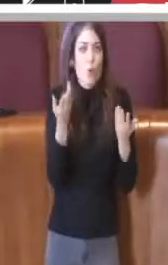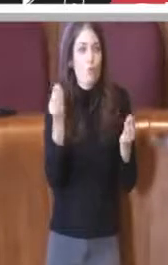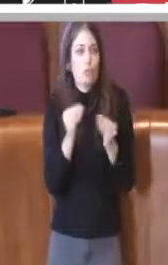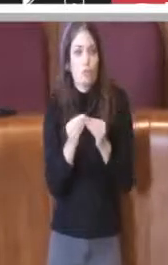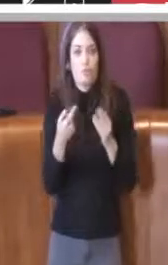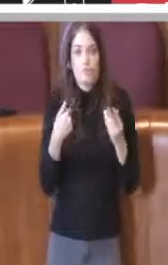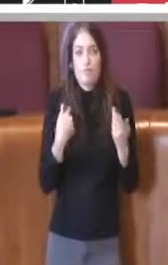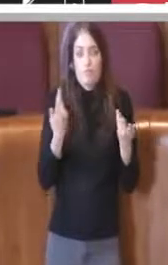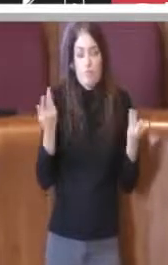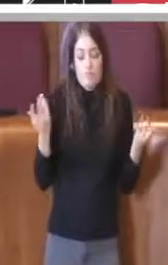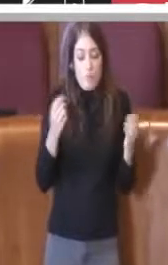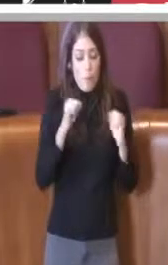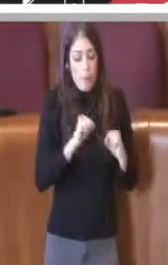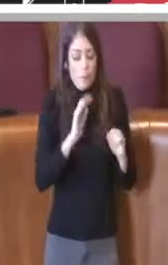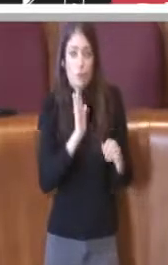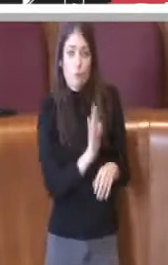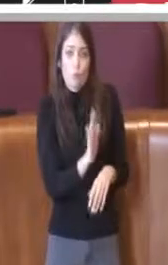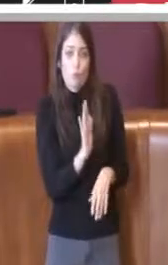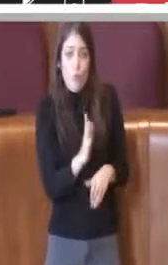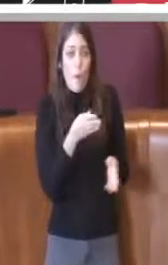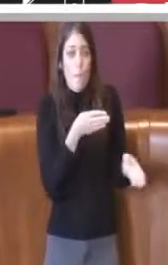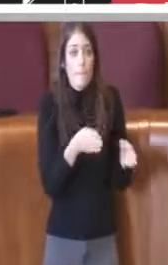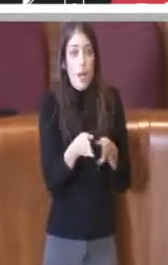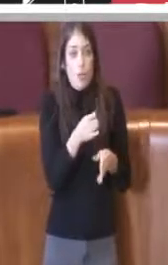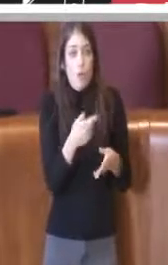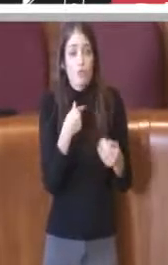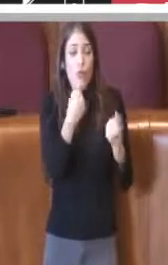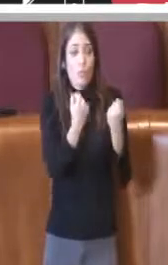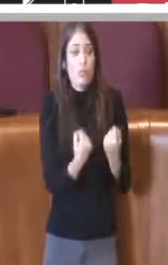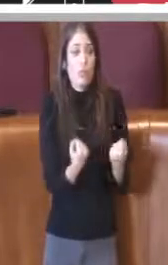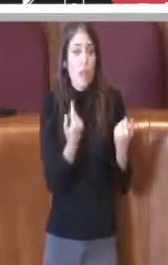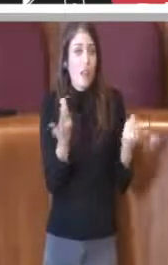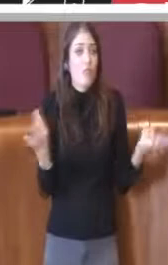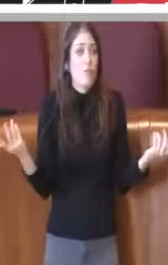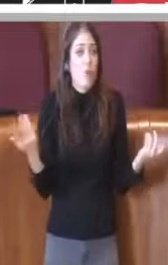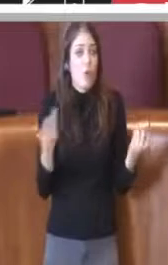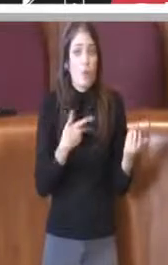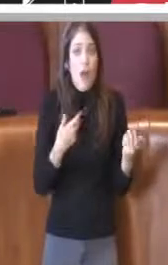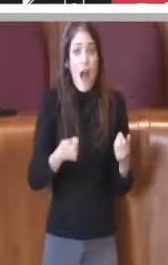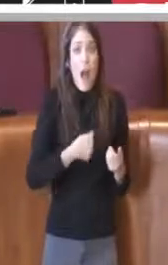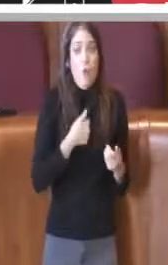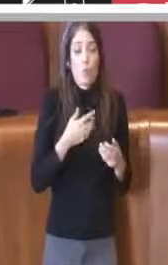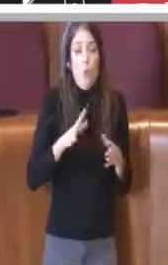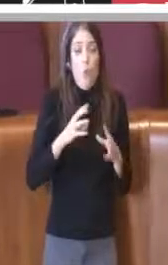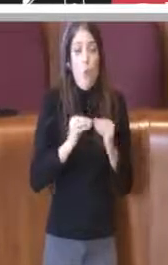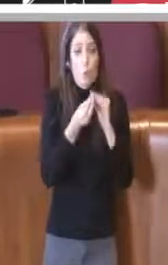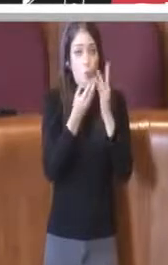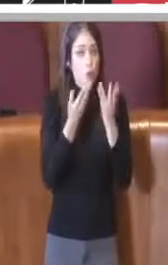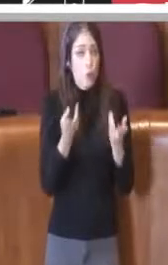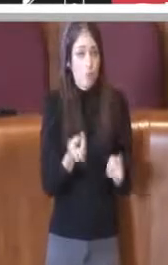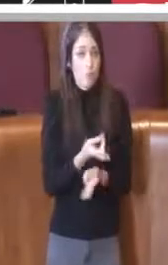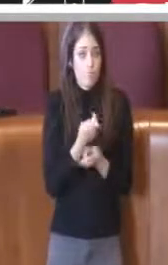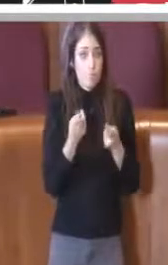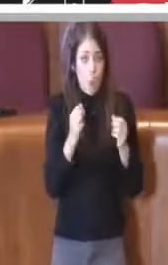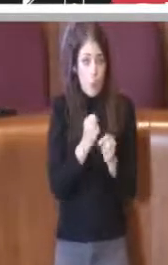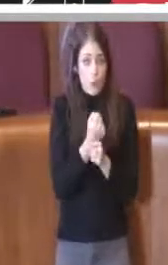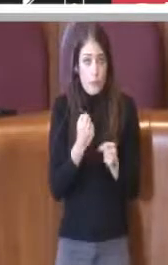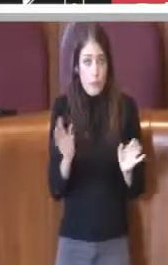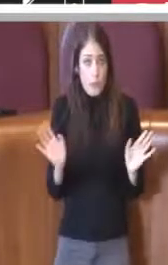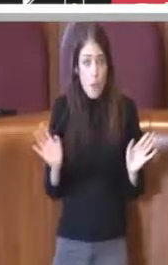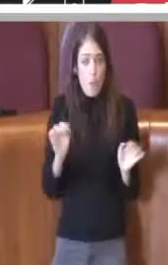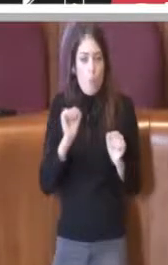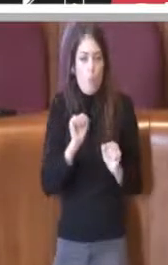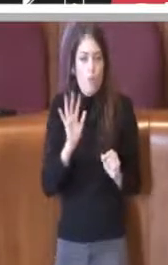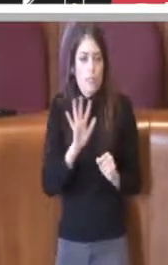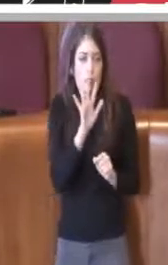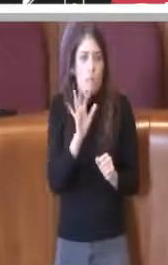varie possibilità per il percorso abitativo che ci sia l'autocostruzione e è un po sembrare